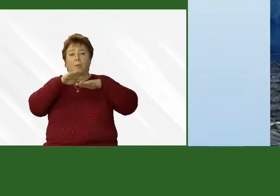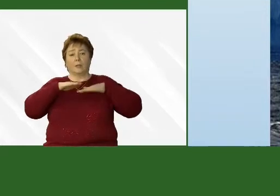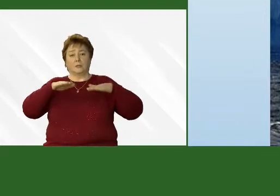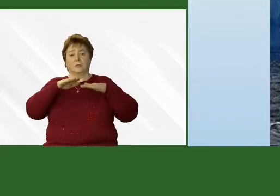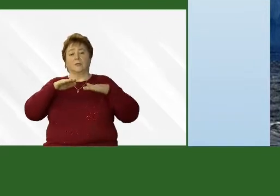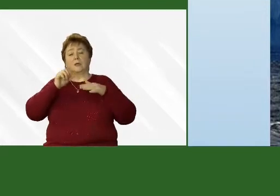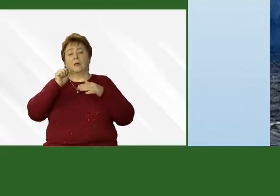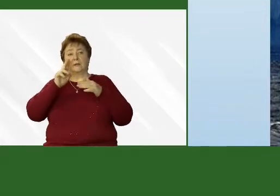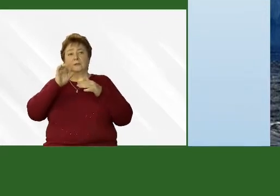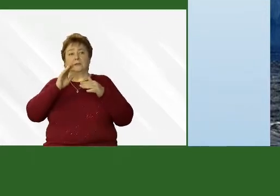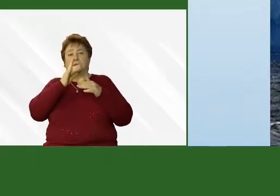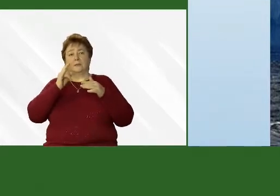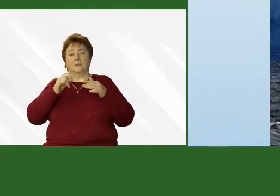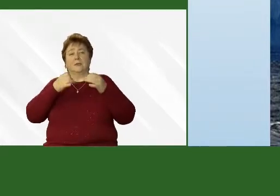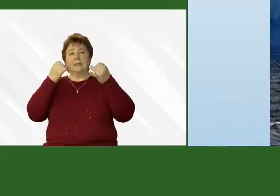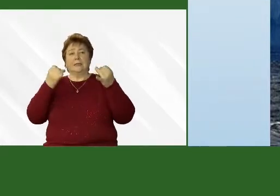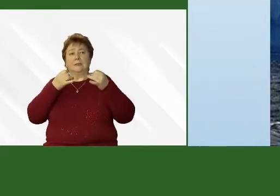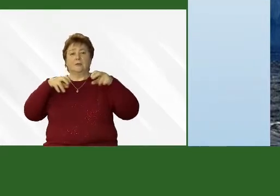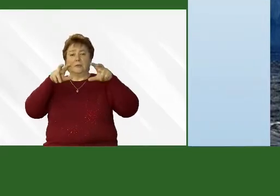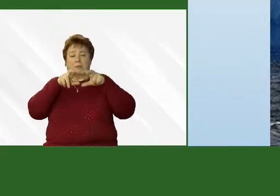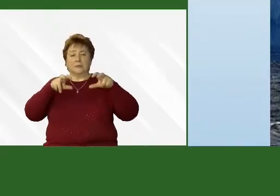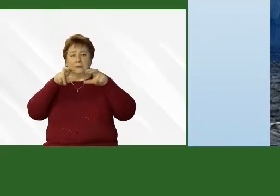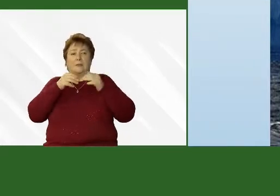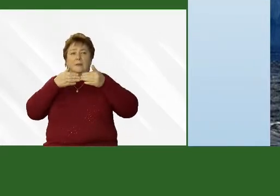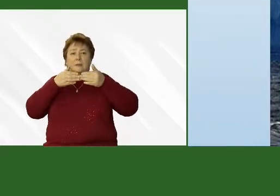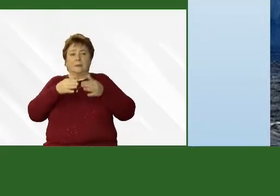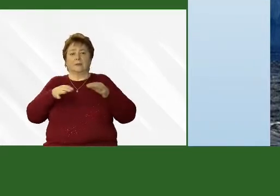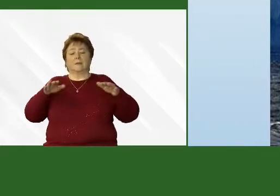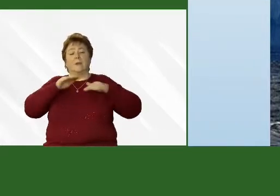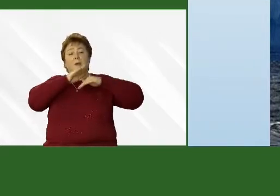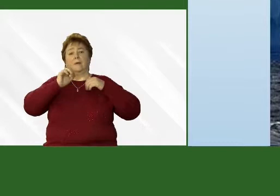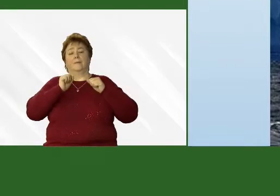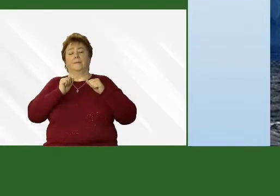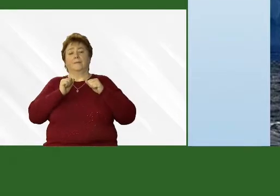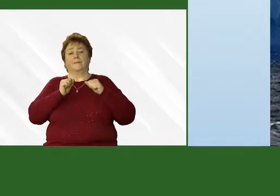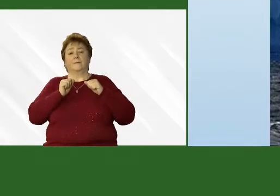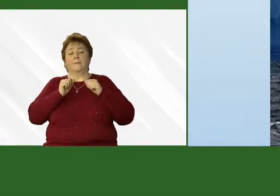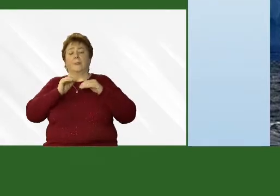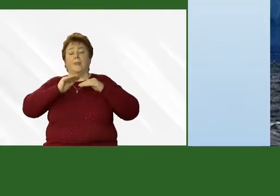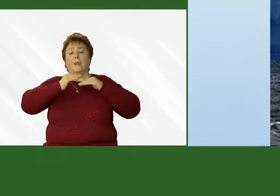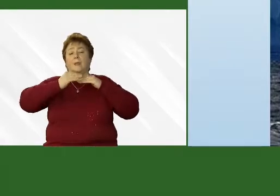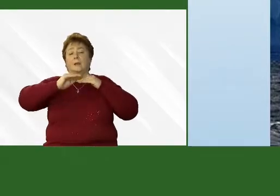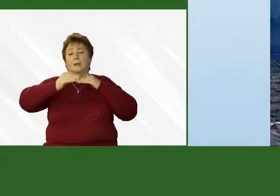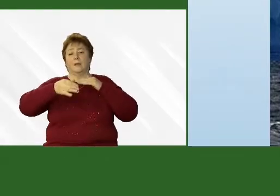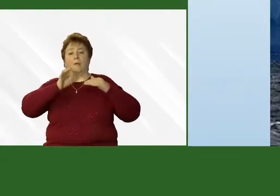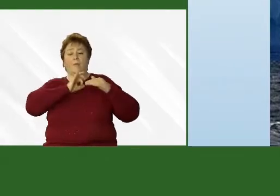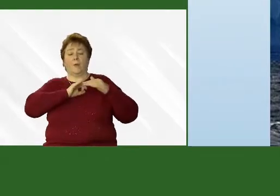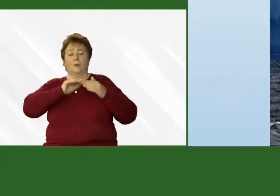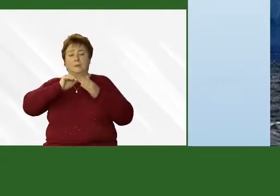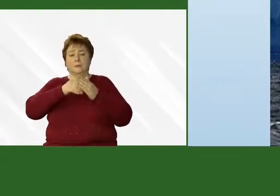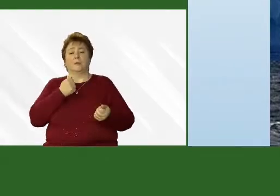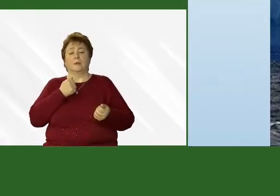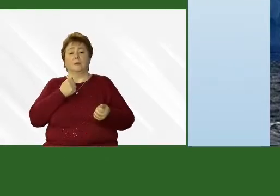положение Антарктиды, история исследования и открытия материка, рельеф и полезные